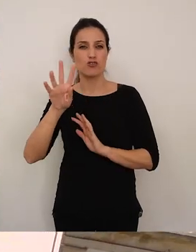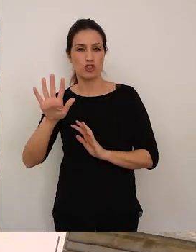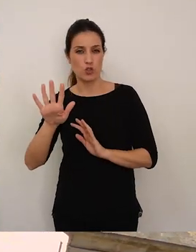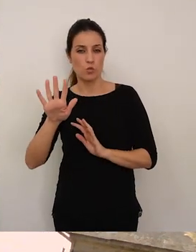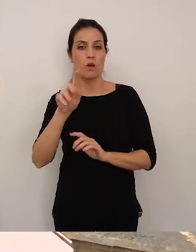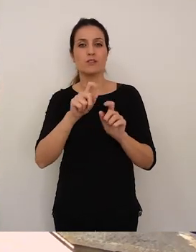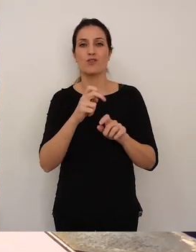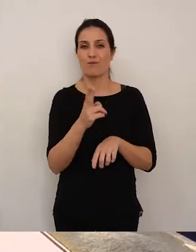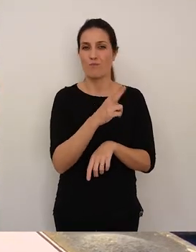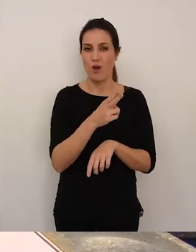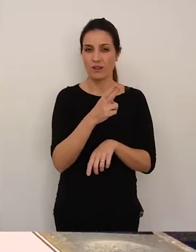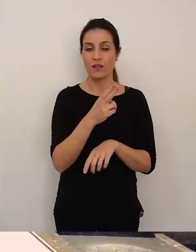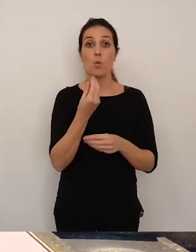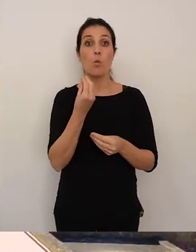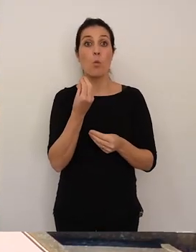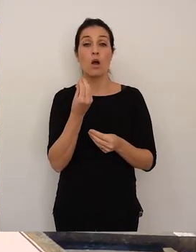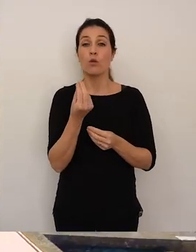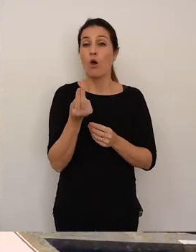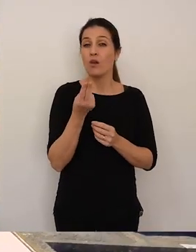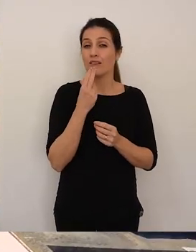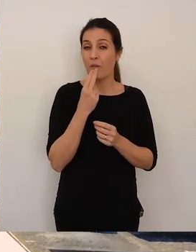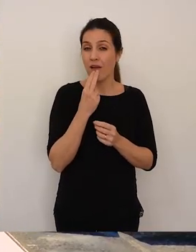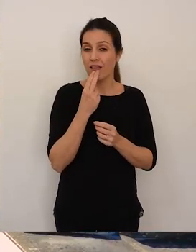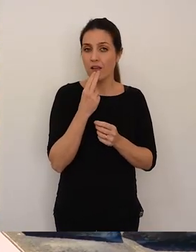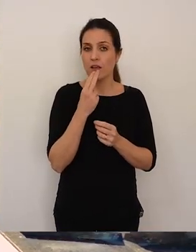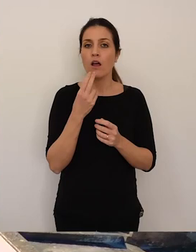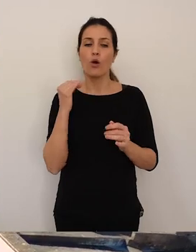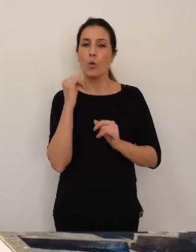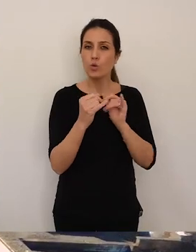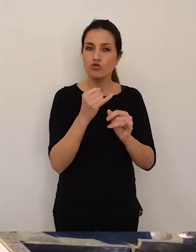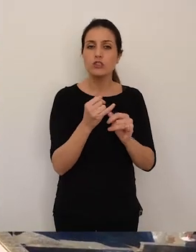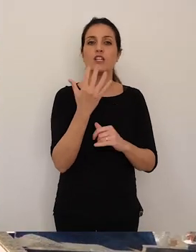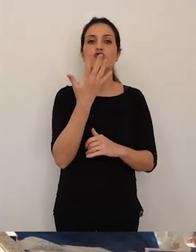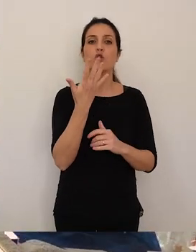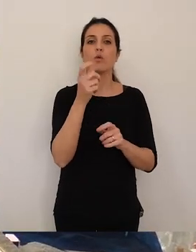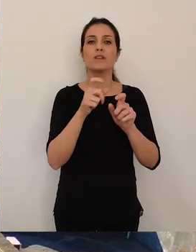protesta animata dalle operaie tabacchine furono uccisi 5 cittadini di Tricase.